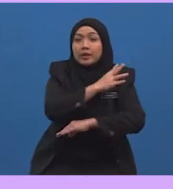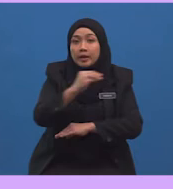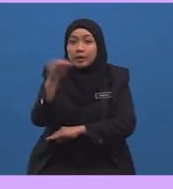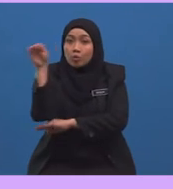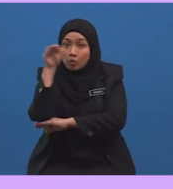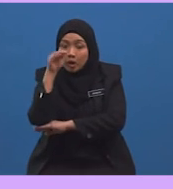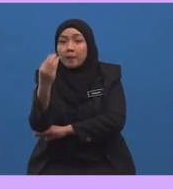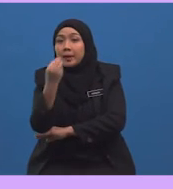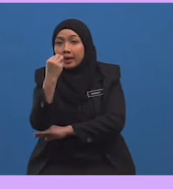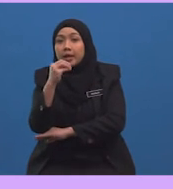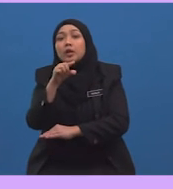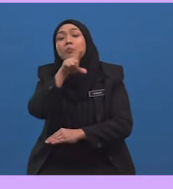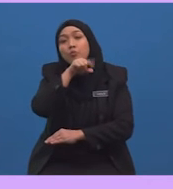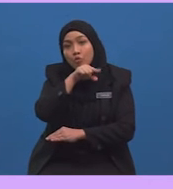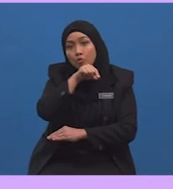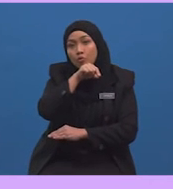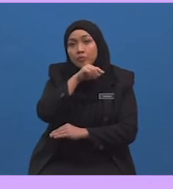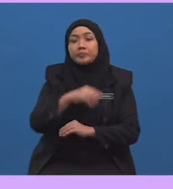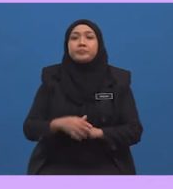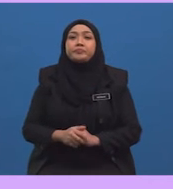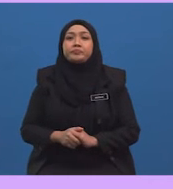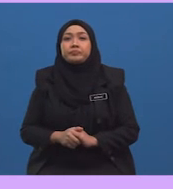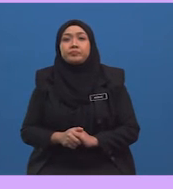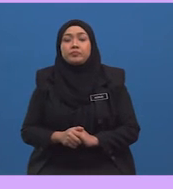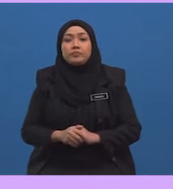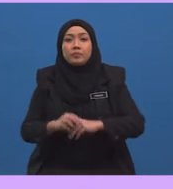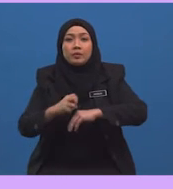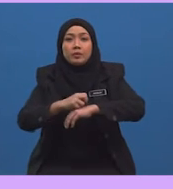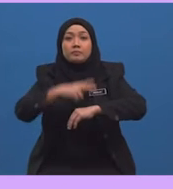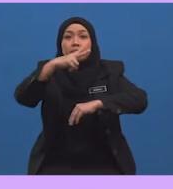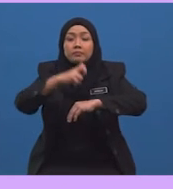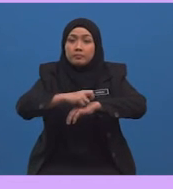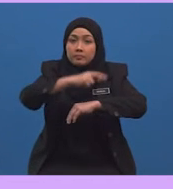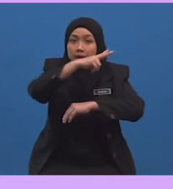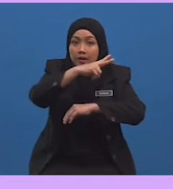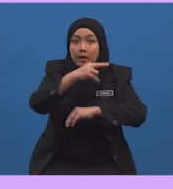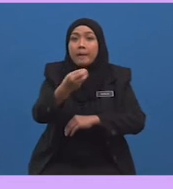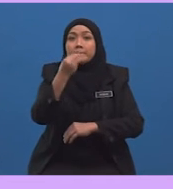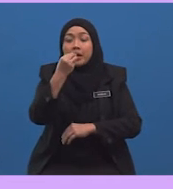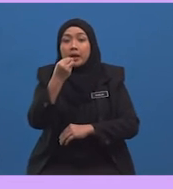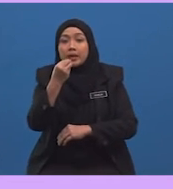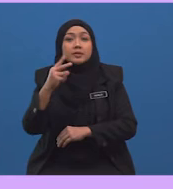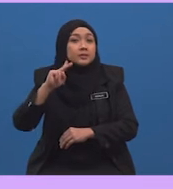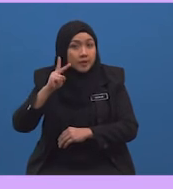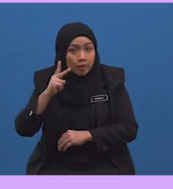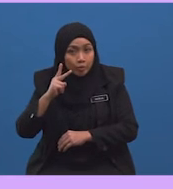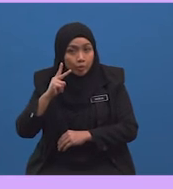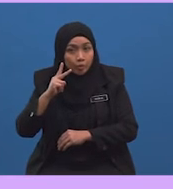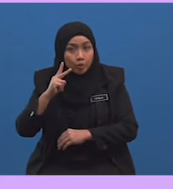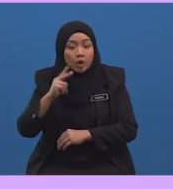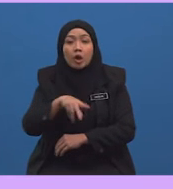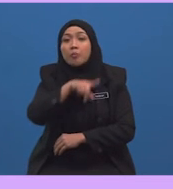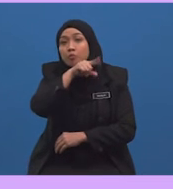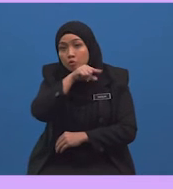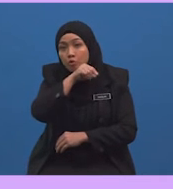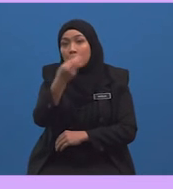Rantai makanan yang ketiga, kubis dimakan oleh belalang. Belalang pula akan dimakan oleh burung dan